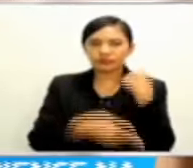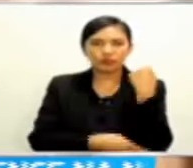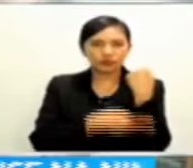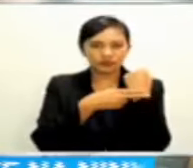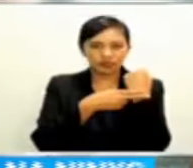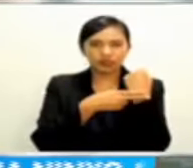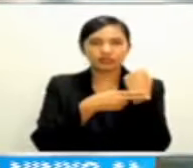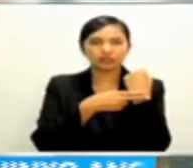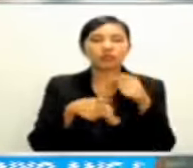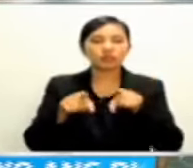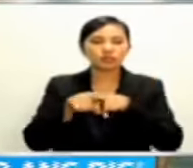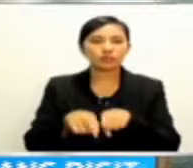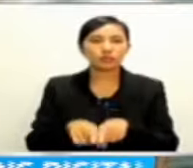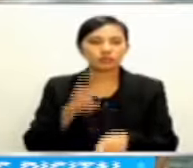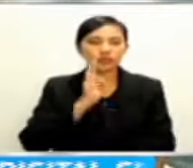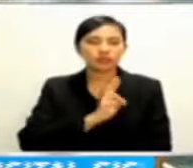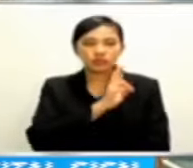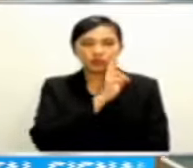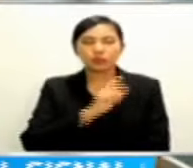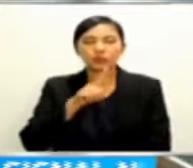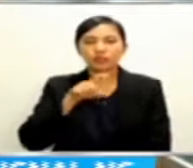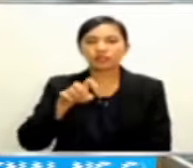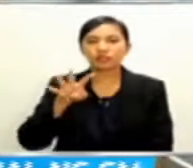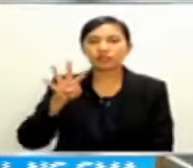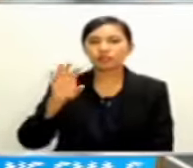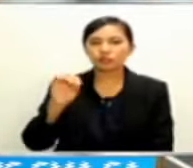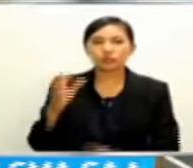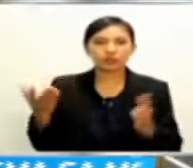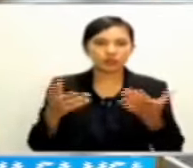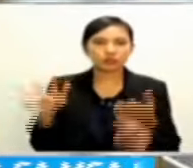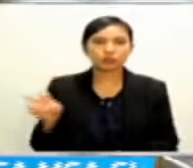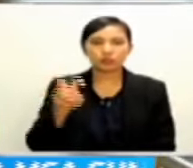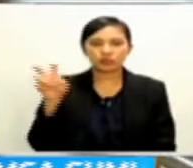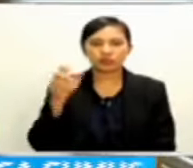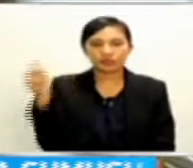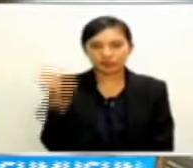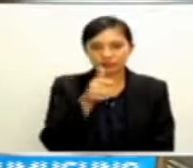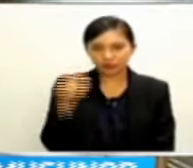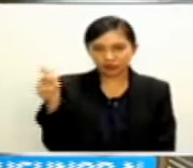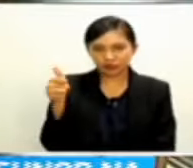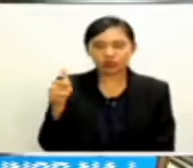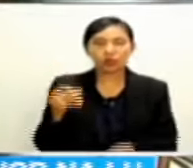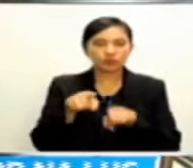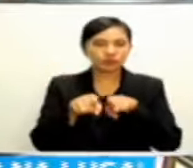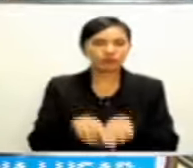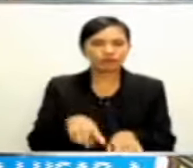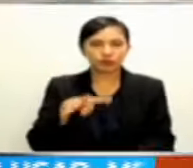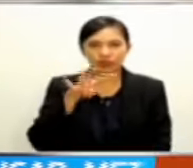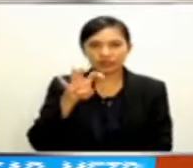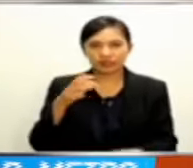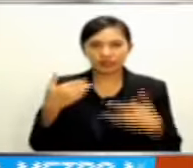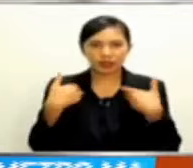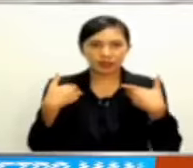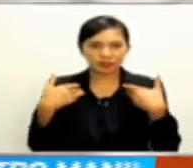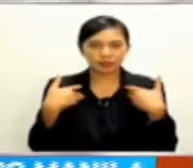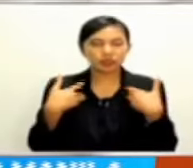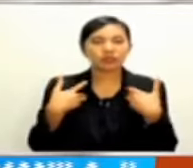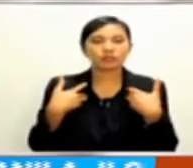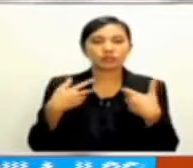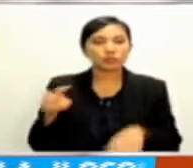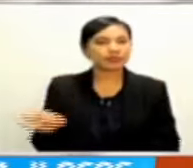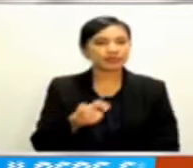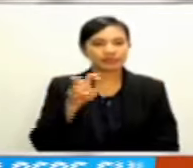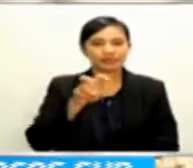restaurant 140 Sa tourist sa transport at halos apat naan ang tourism frontliners gaya ng mga